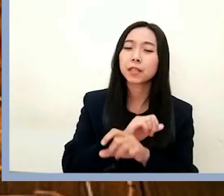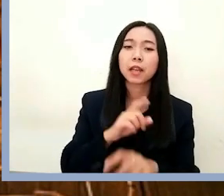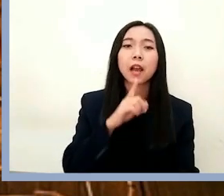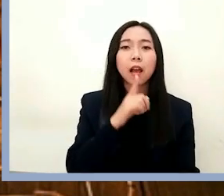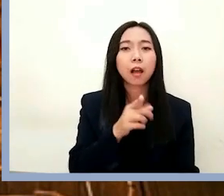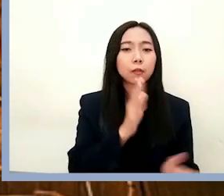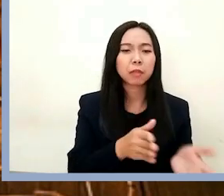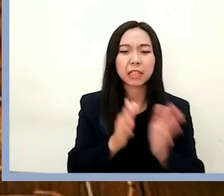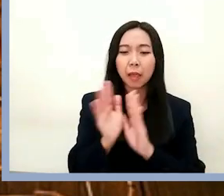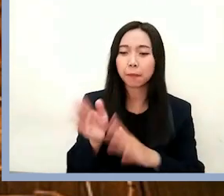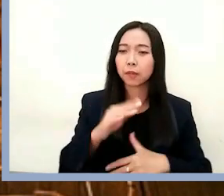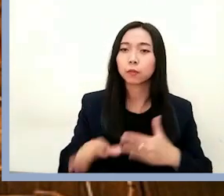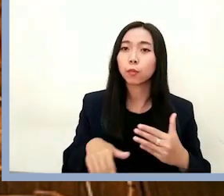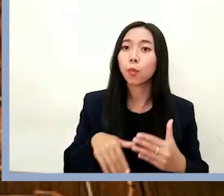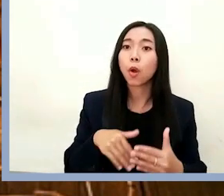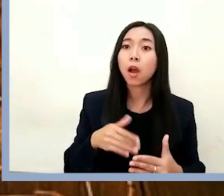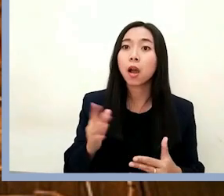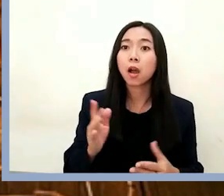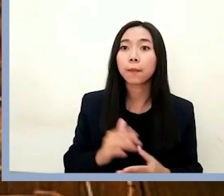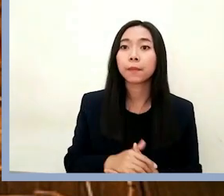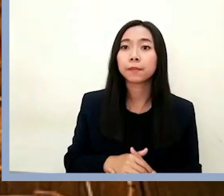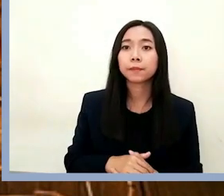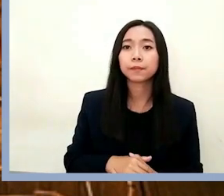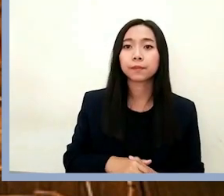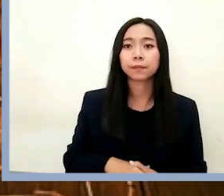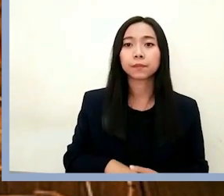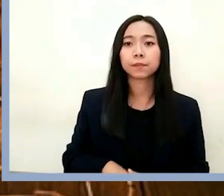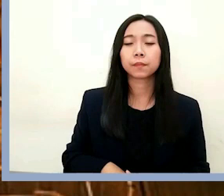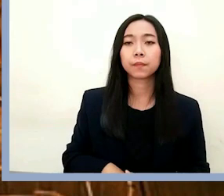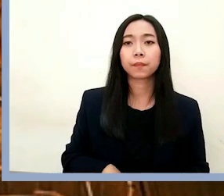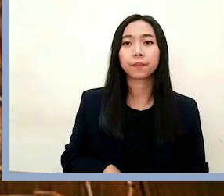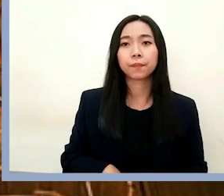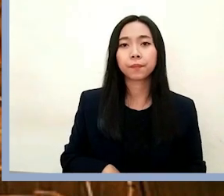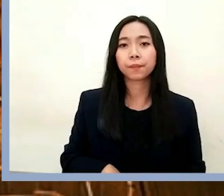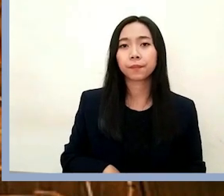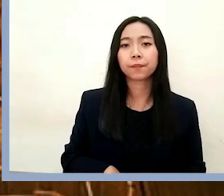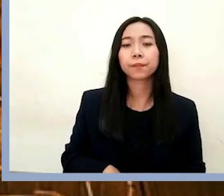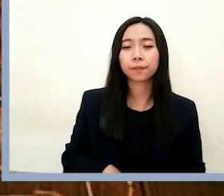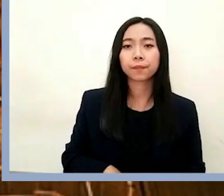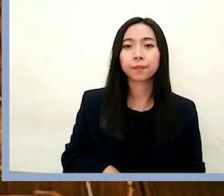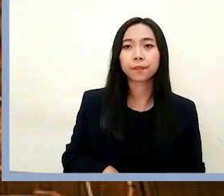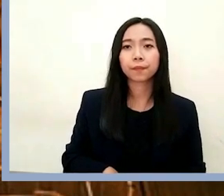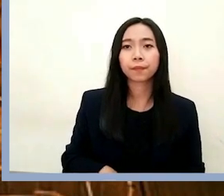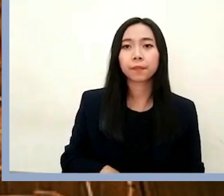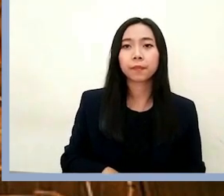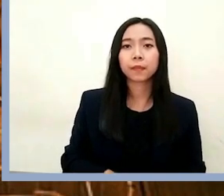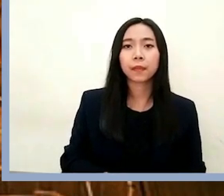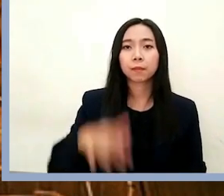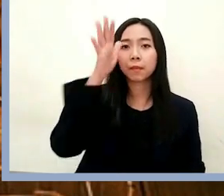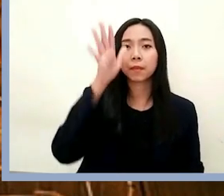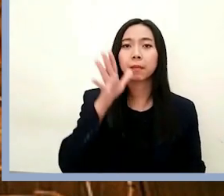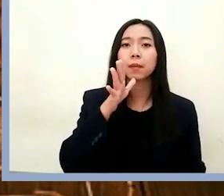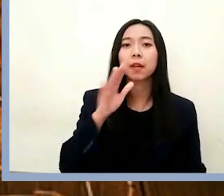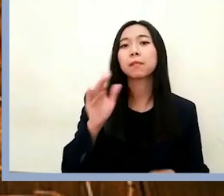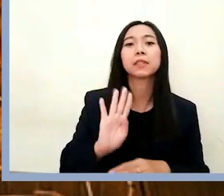segala kaitannya dengan berbagai kebutuhan di masa depan itu sangat baik tetapi masalahnya